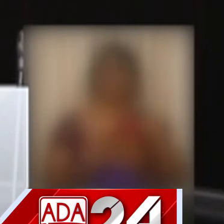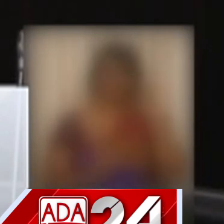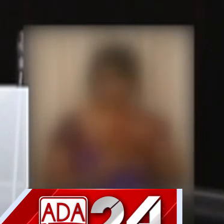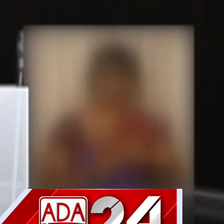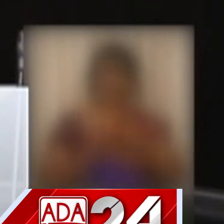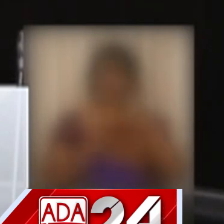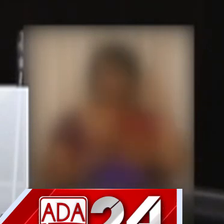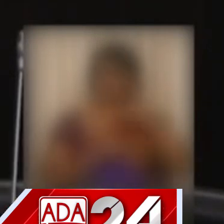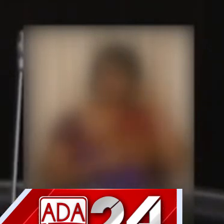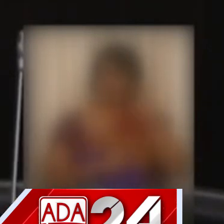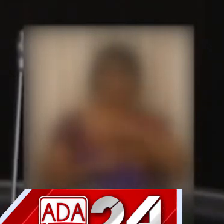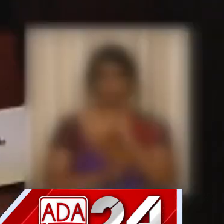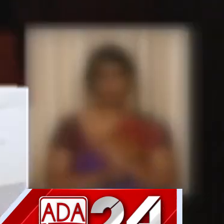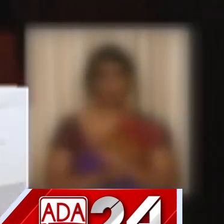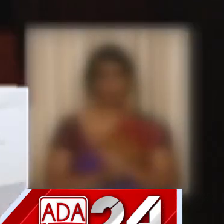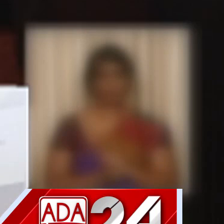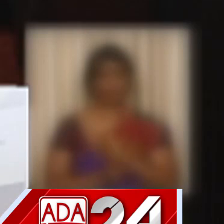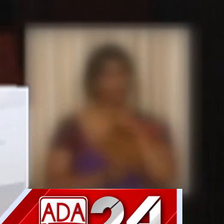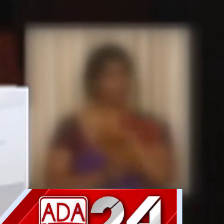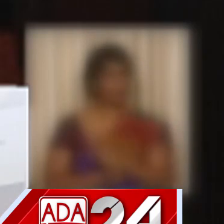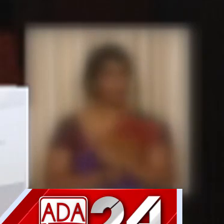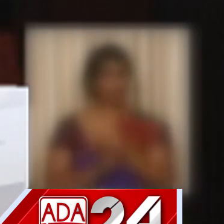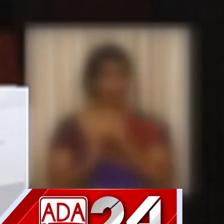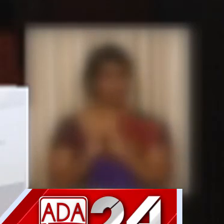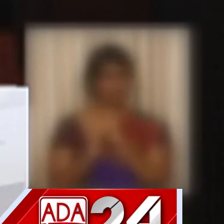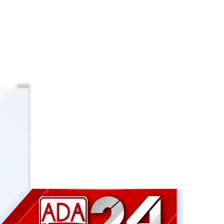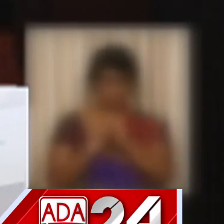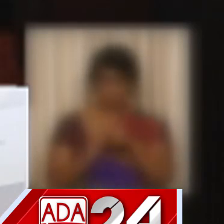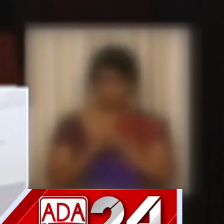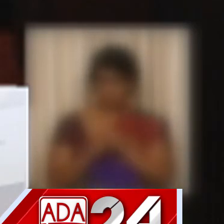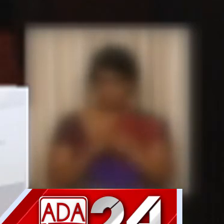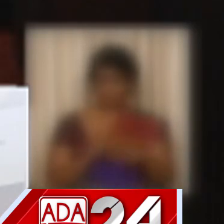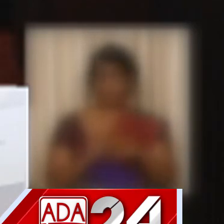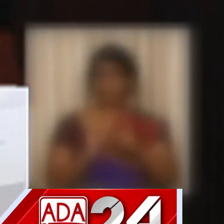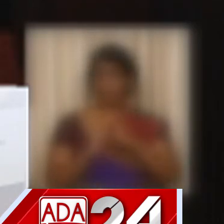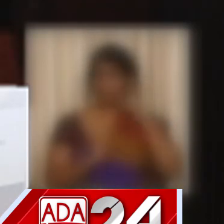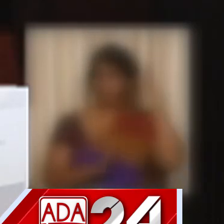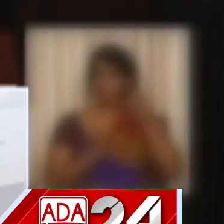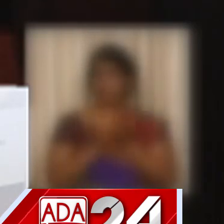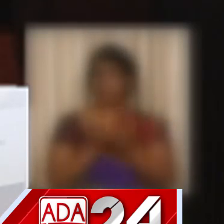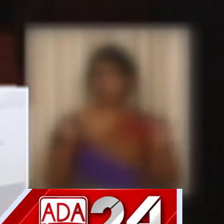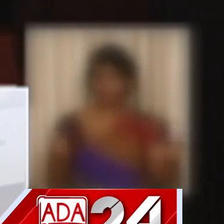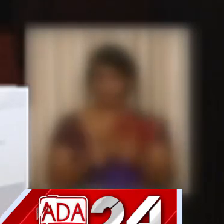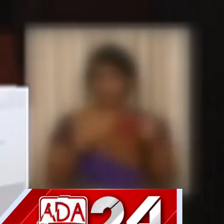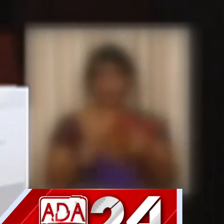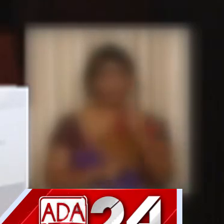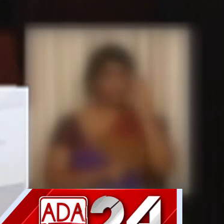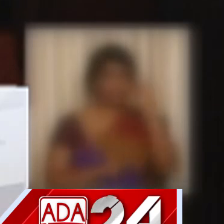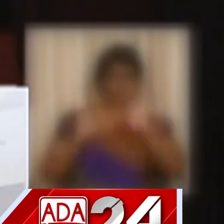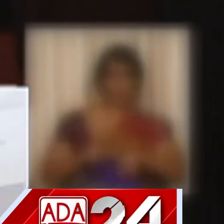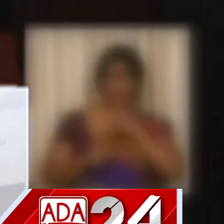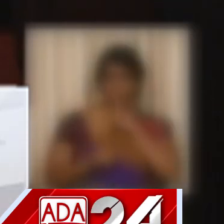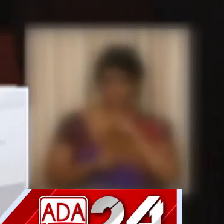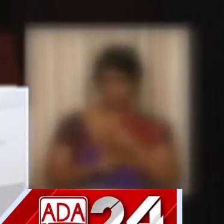තමයි අපි ඉන්ටර්නැෂනල්ලි වැදගත් නීතිඥවරු අරගත්තේ. මේ කාණ්ඩයක් සිදු වෙනවයි කියලා ජාත්‍යන්තර වරයන් දෙකකින් ප්‍රතික්ෂේප කරපු